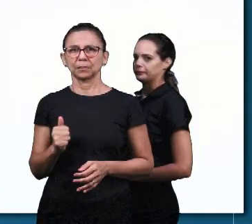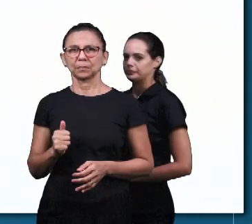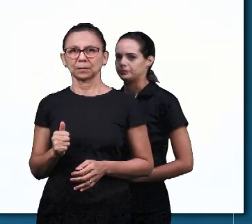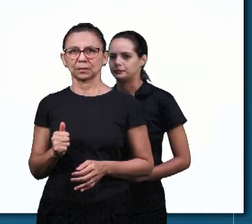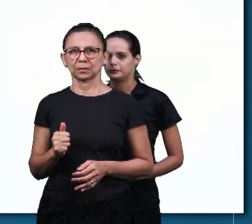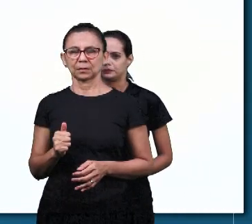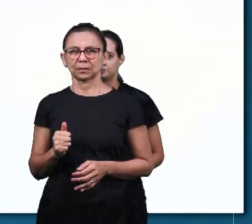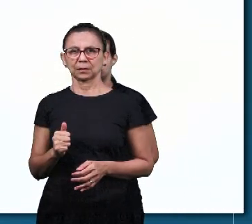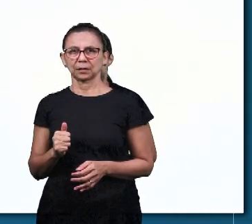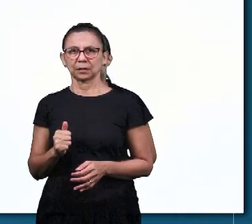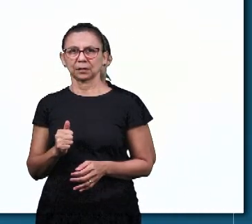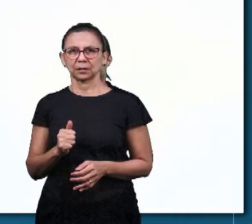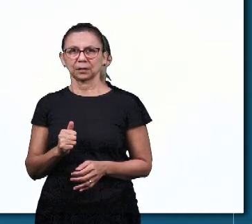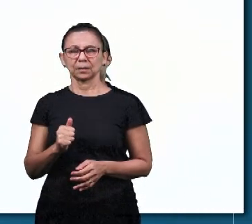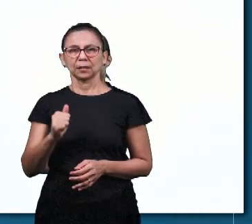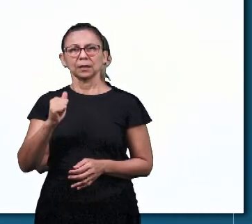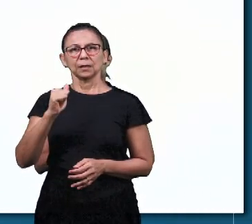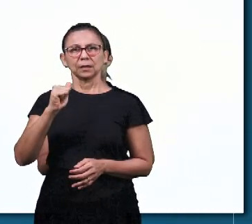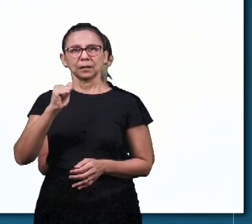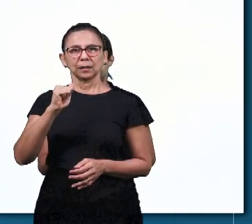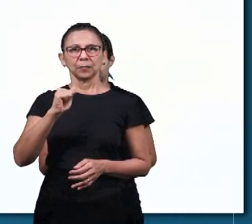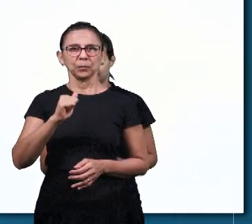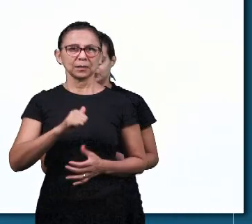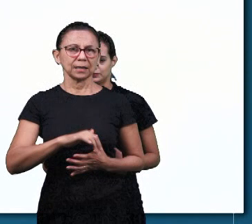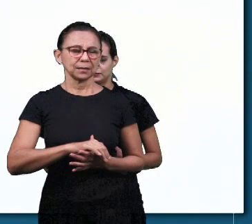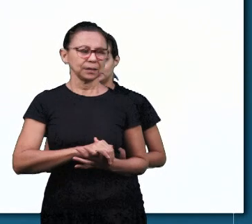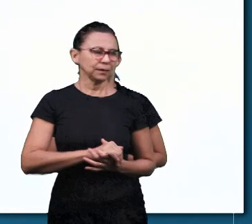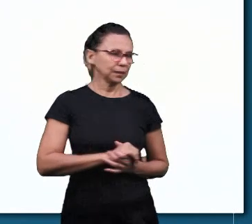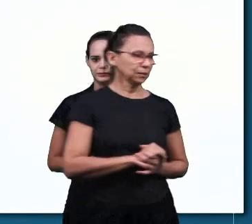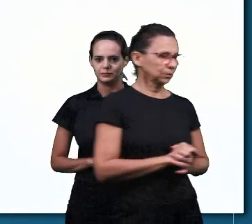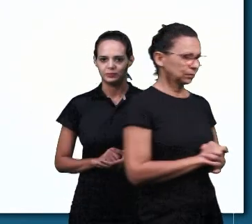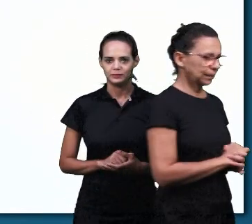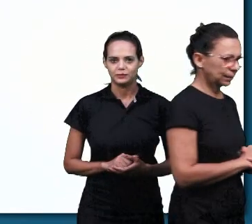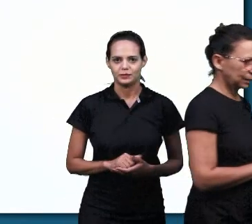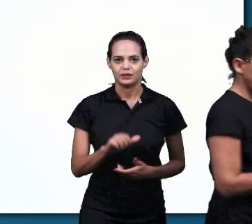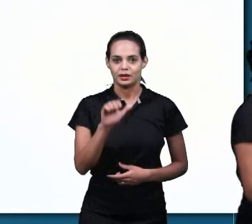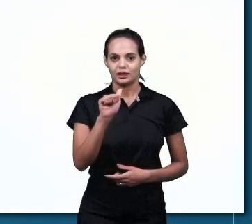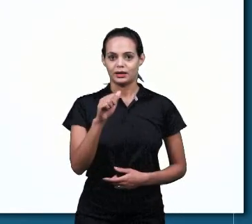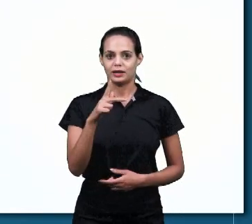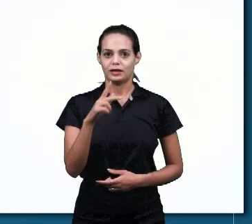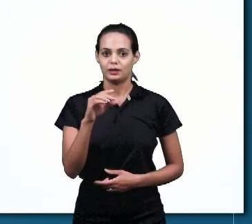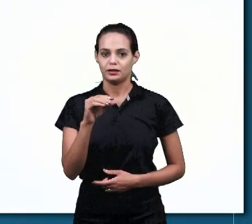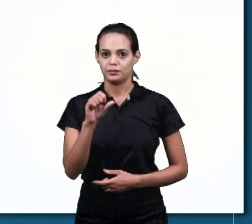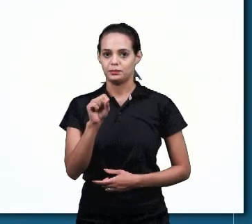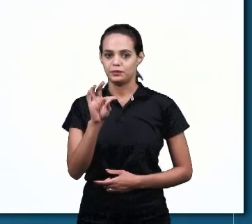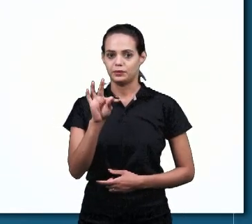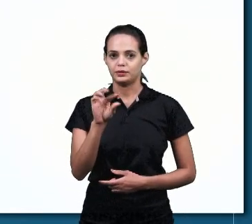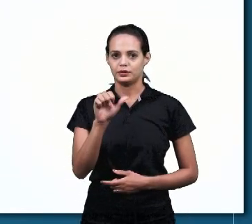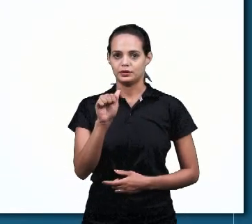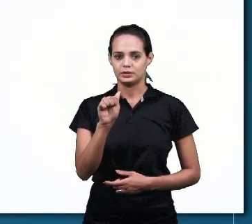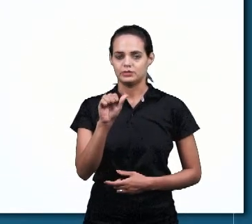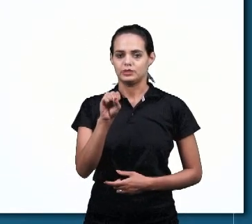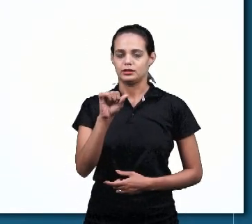manifestée au sein de l'Église de Christ. Et maintenant, notre rôle est le suivant. Définissez ce qu'est